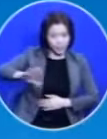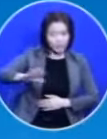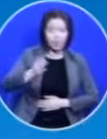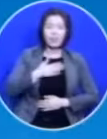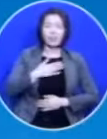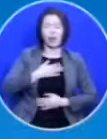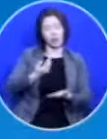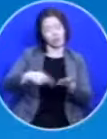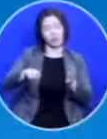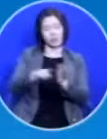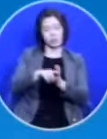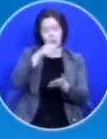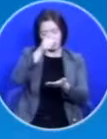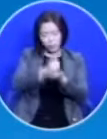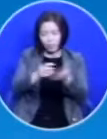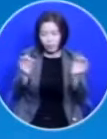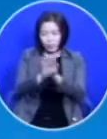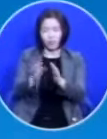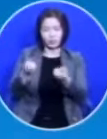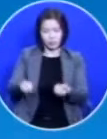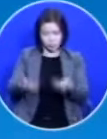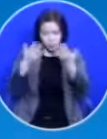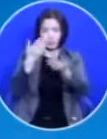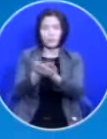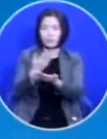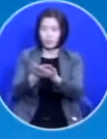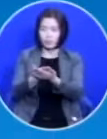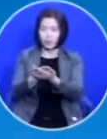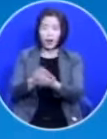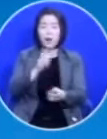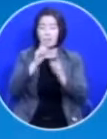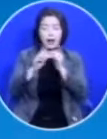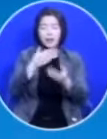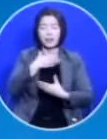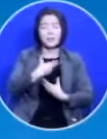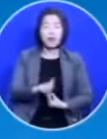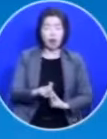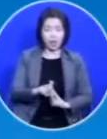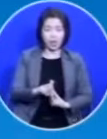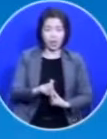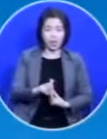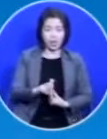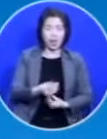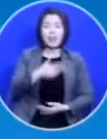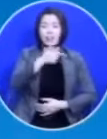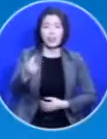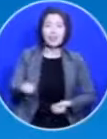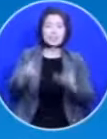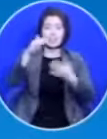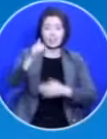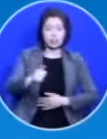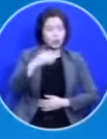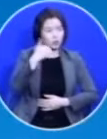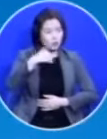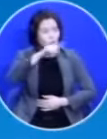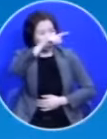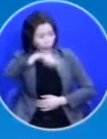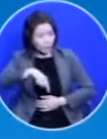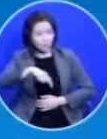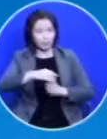위해서 좀 속죄 제사를 드려 주시오 말하기가 얼마나 편안합니까대 제사장도 누가